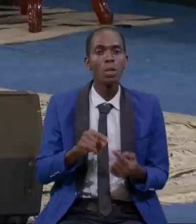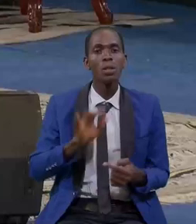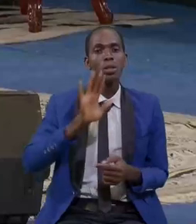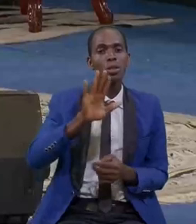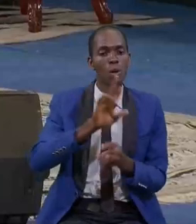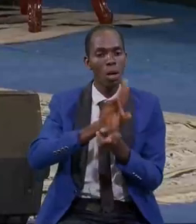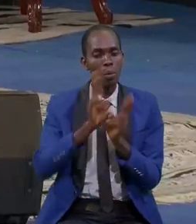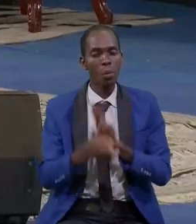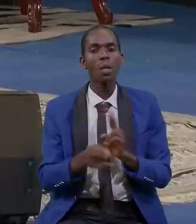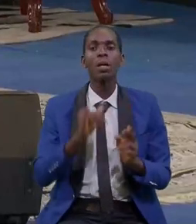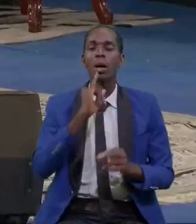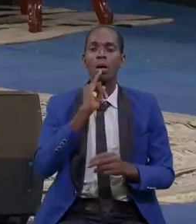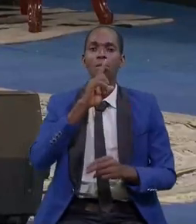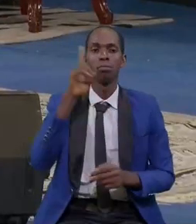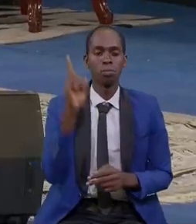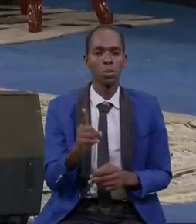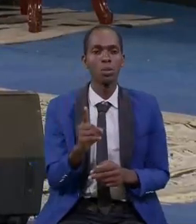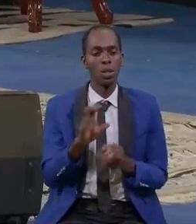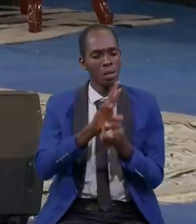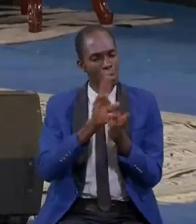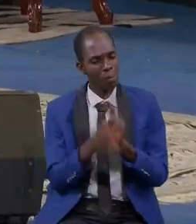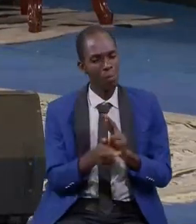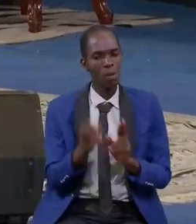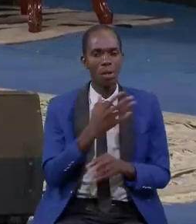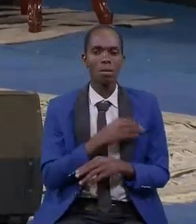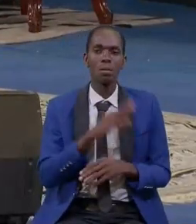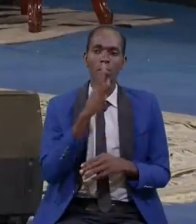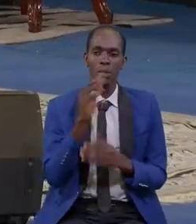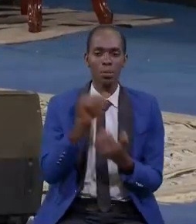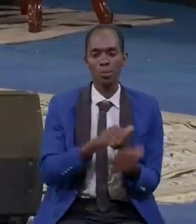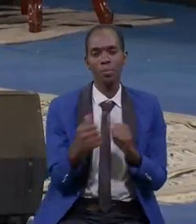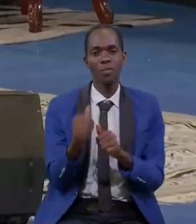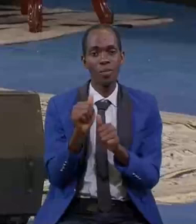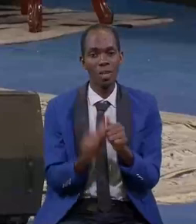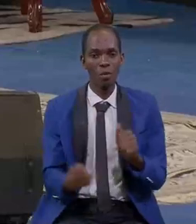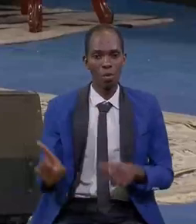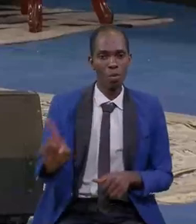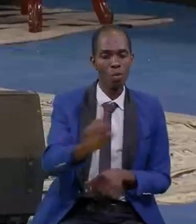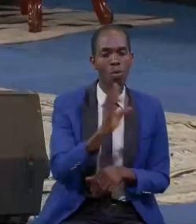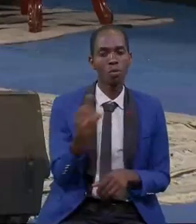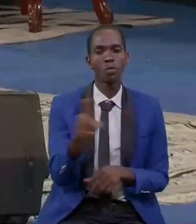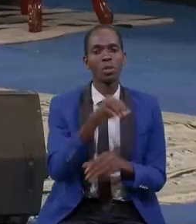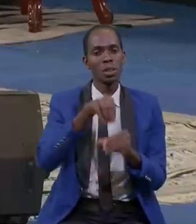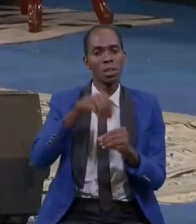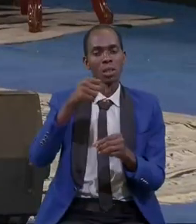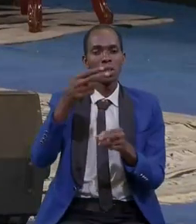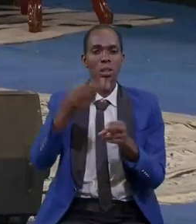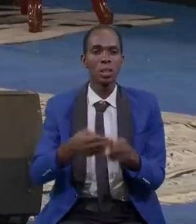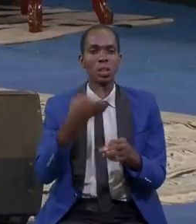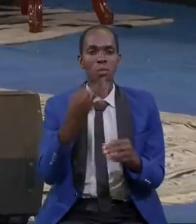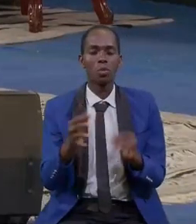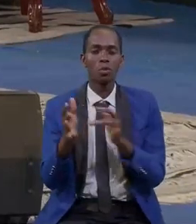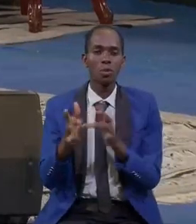Parce que c'est en ce moment que la repentance aura de sens. Repentez-vous et que chacun de vous se fasse baptiser au nom de